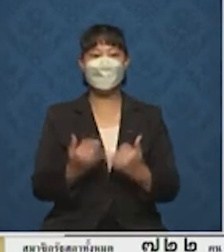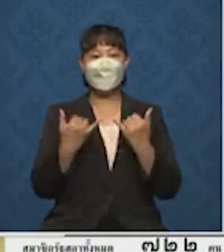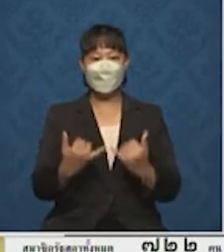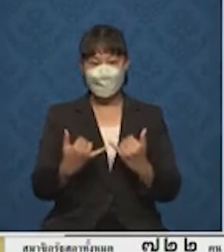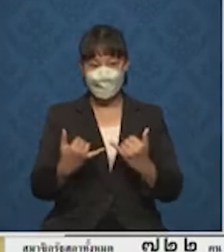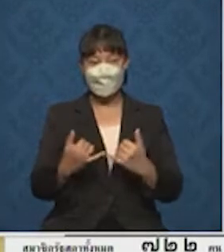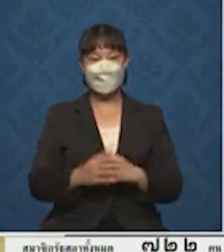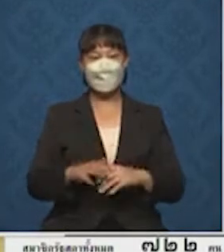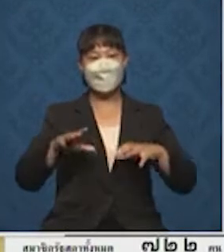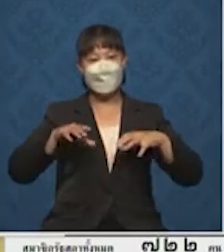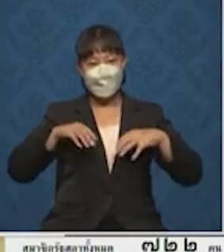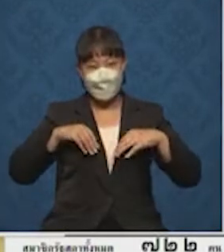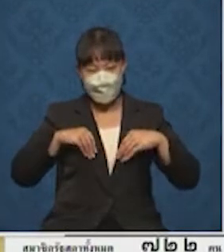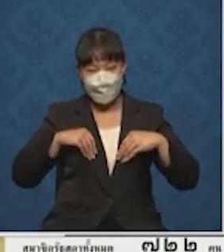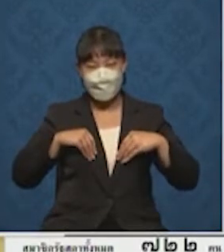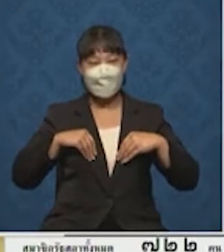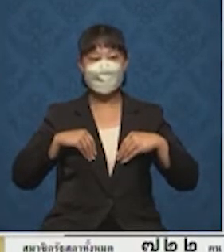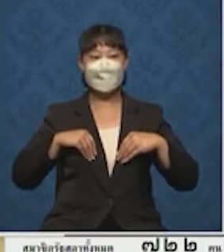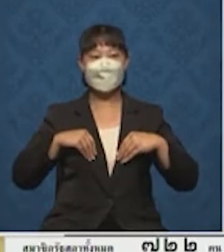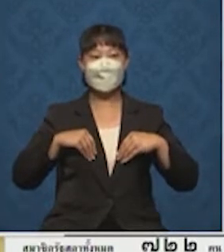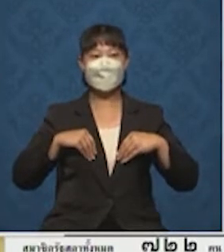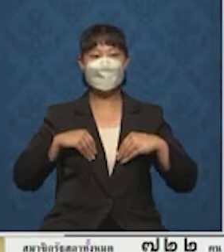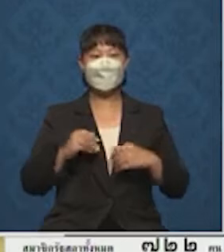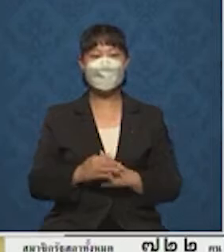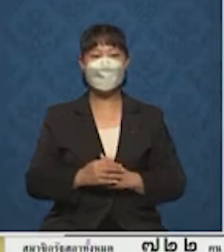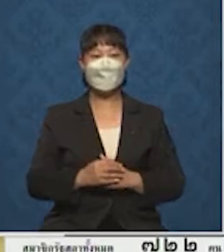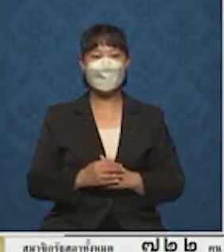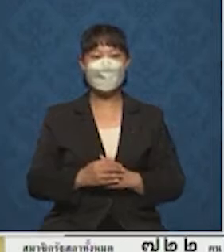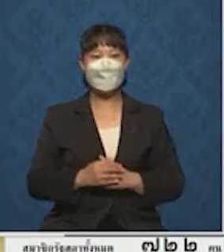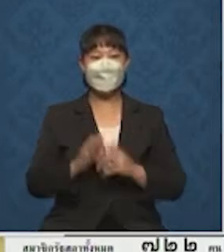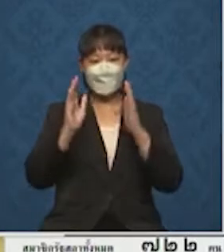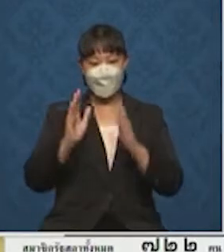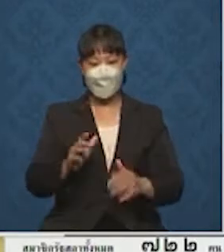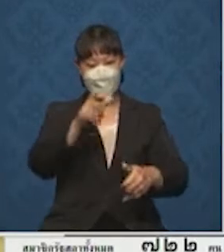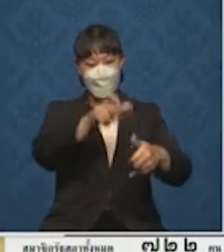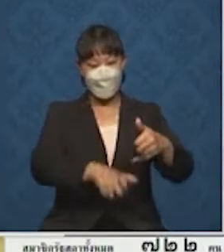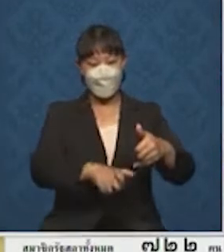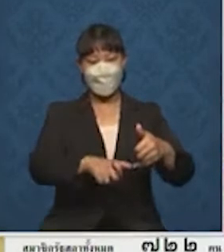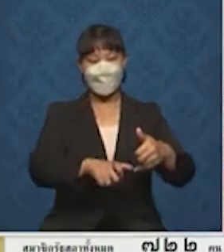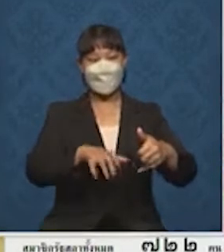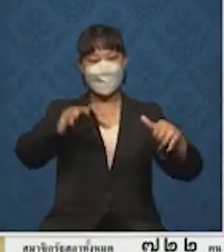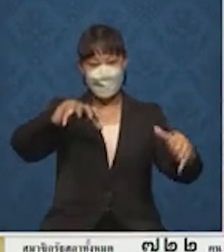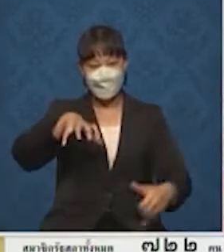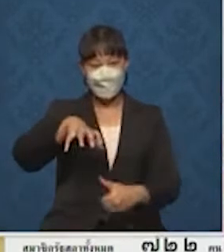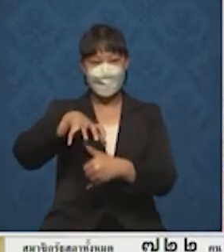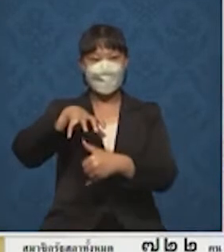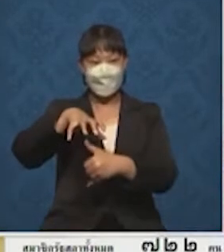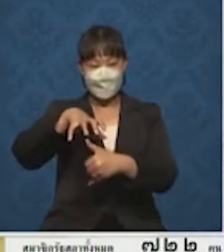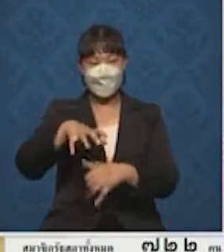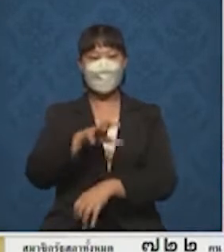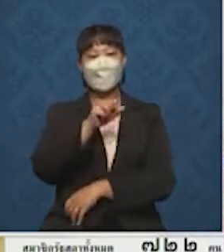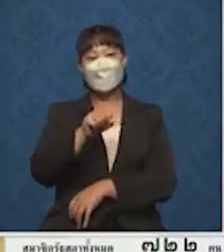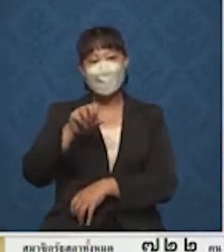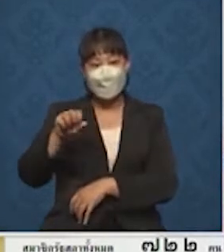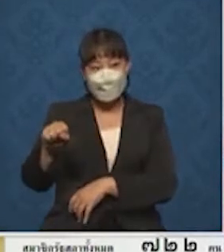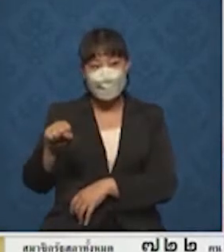ก็จะต้องยอมรบว่าคนที่จะมาอยู่ในที่นี้ก็คือสมาชิสภาผู้แทนละส